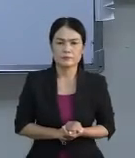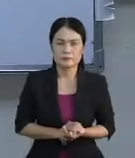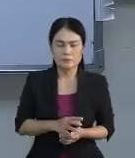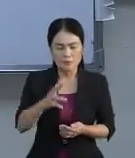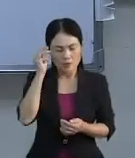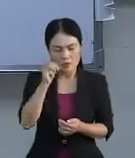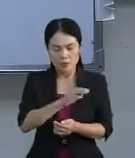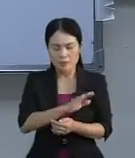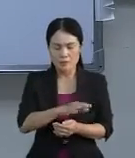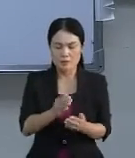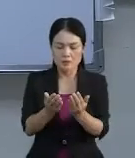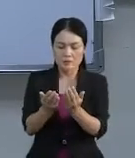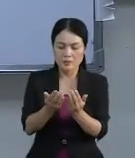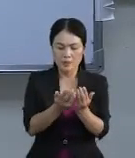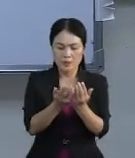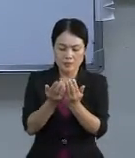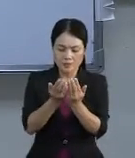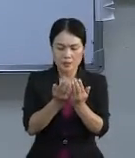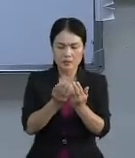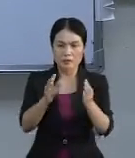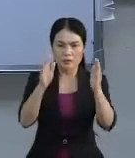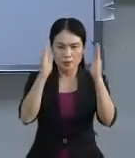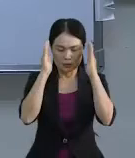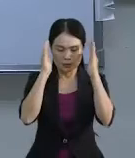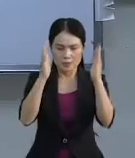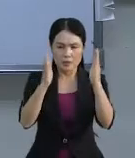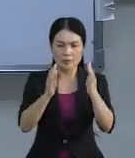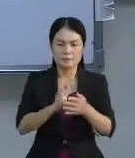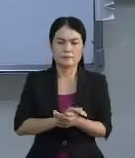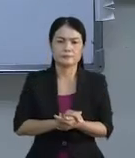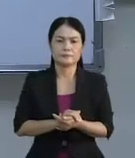xung không tham bảo nó khnì an là vô chất tục đá